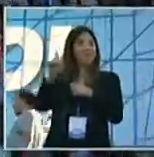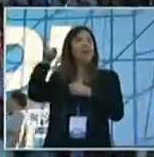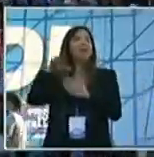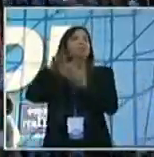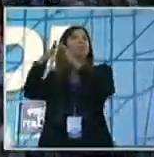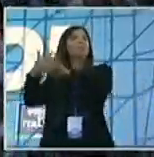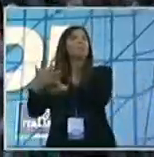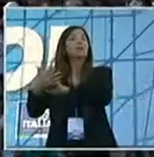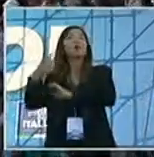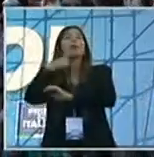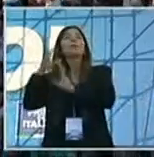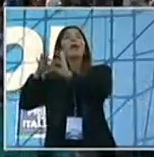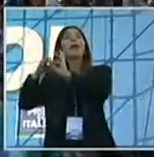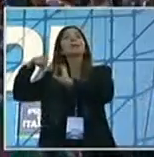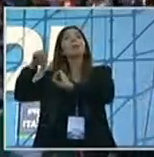l'alleanza col PD.